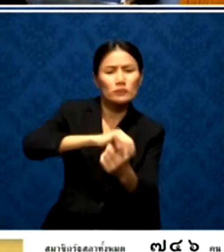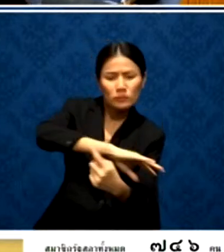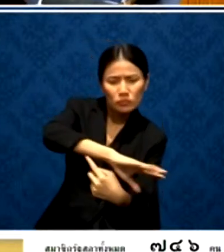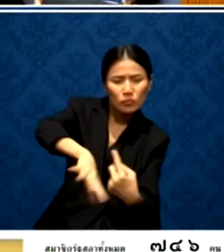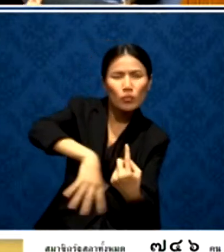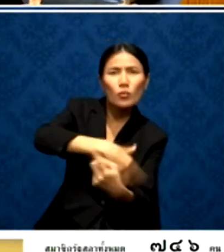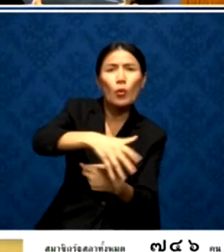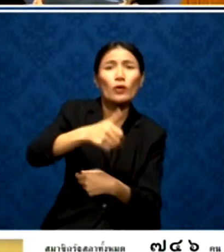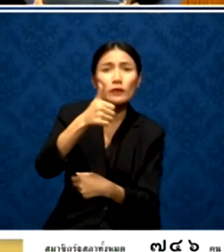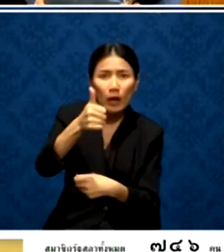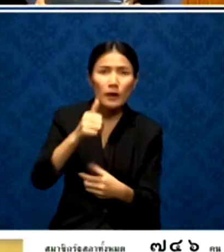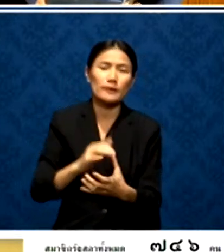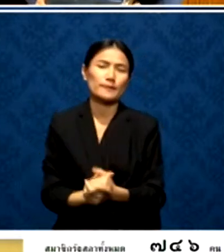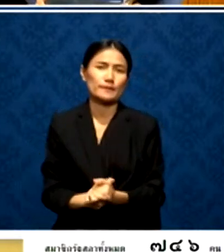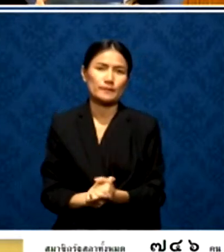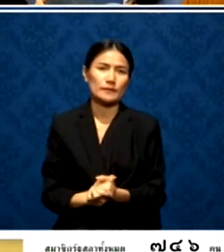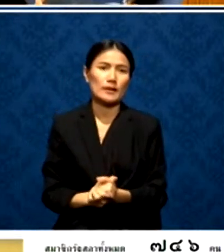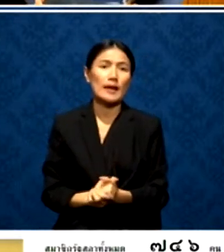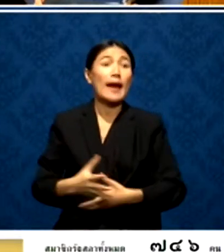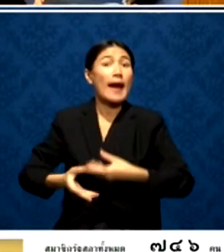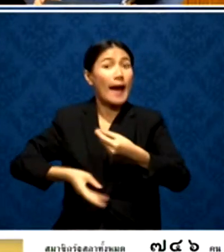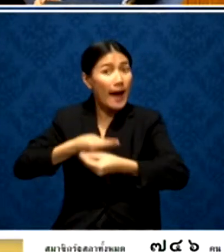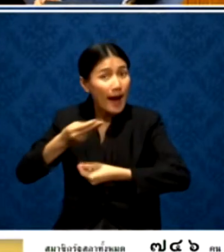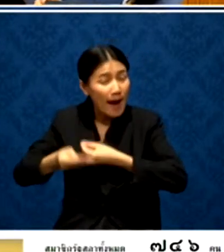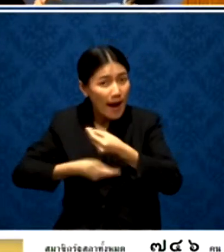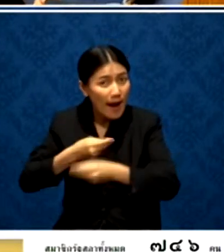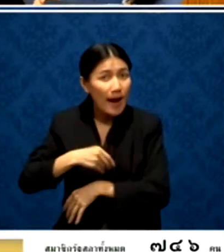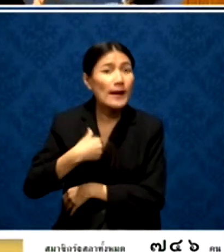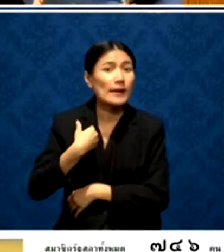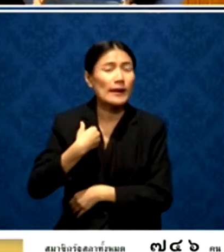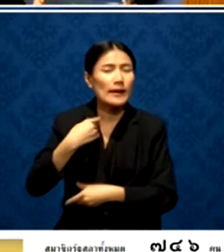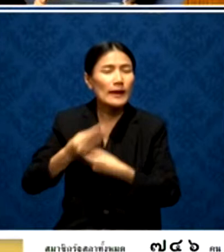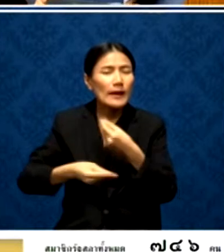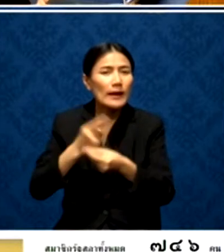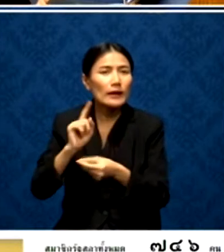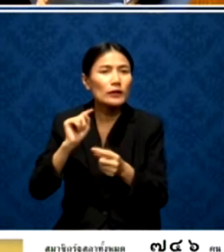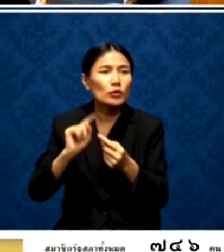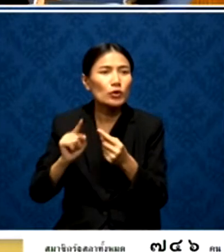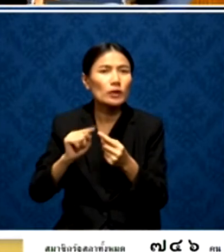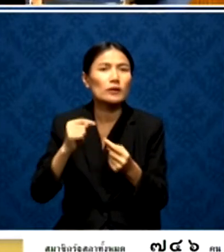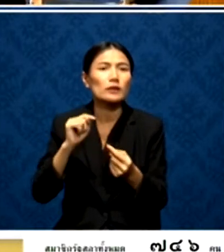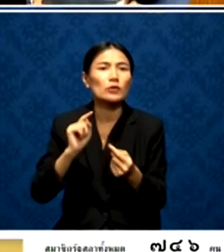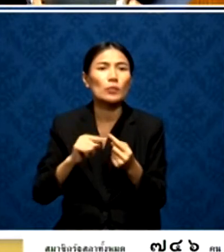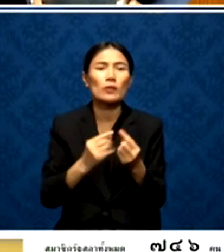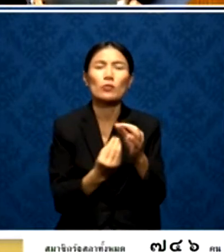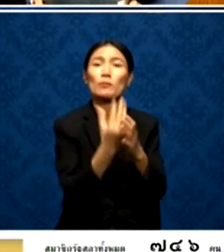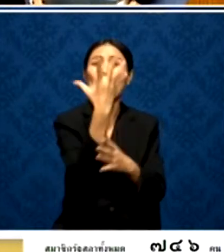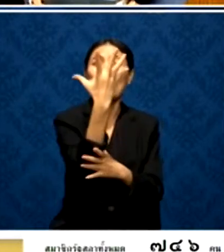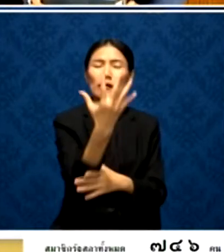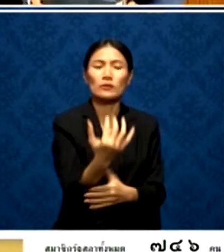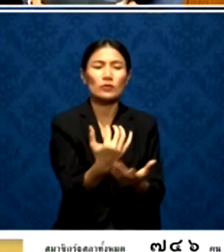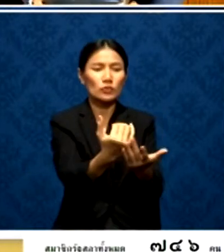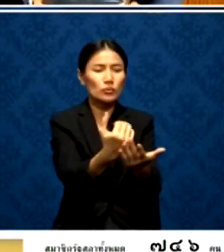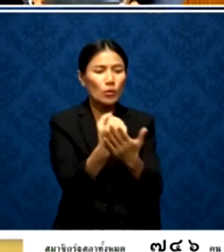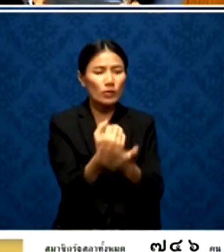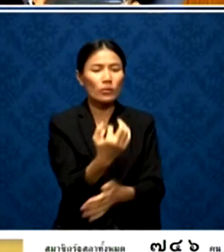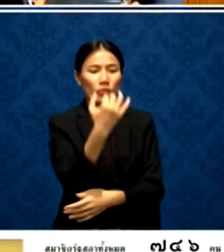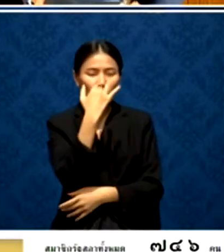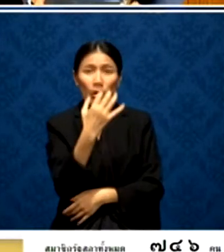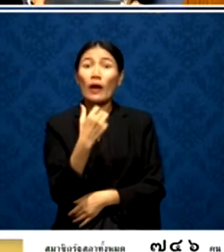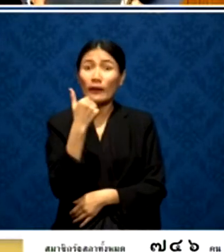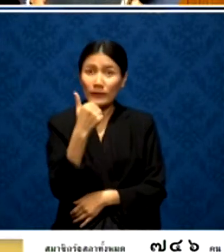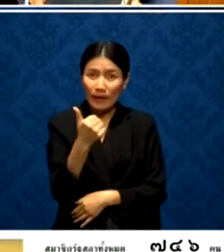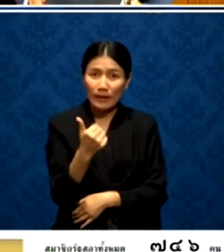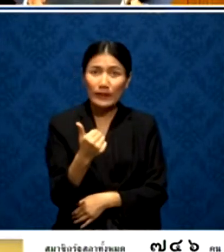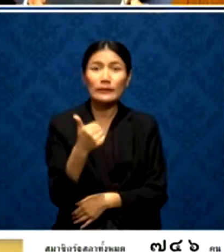การขายคาร์บอนเครดิตอย่างยุติธรรมและได้รับการยอมรับจากระดับสากลนโ